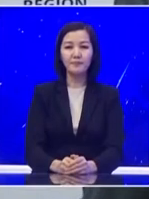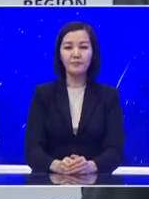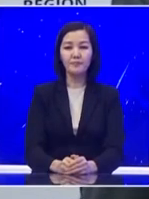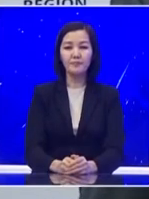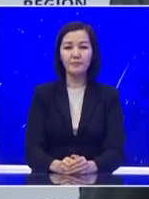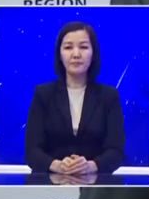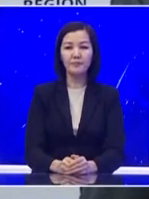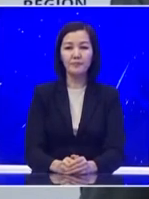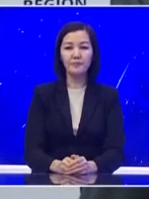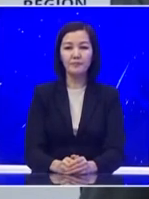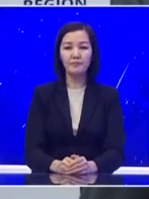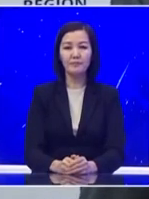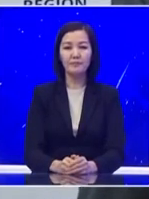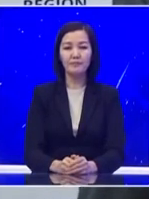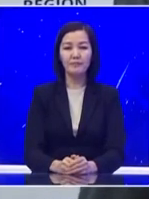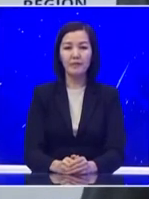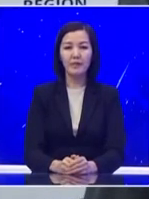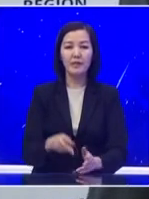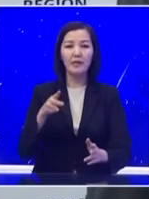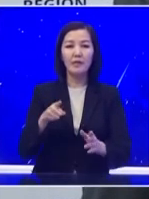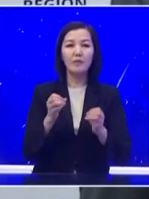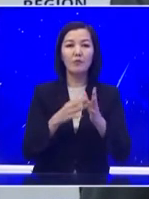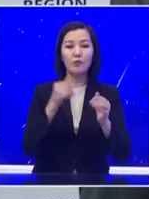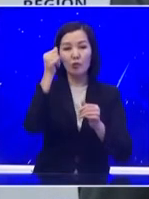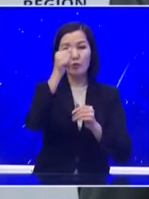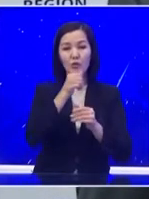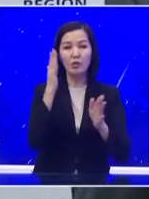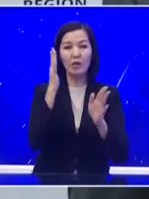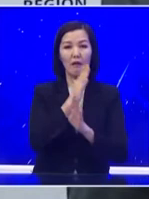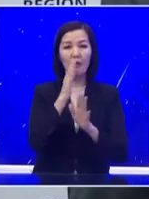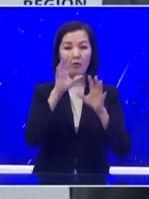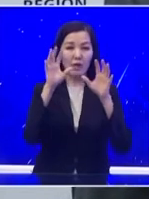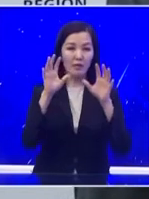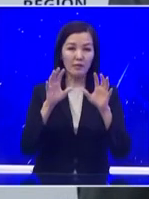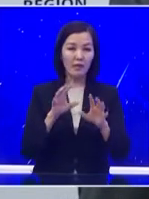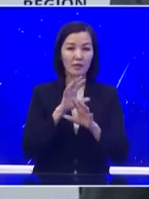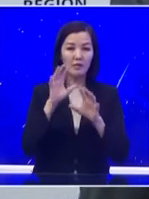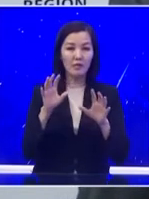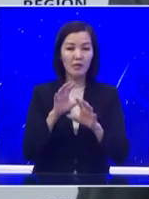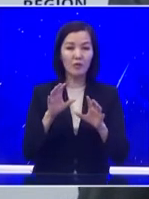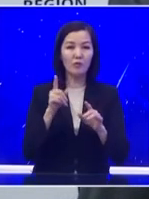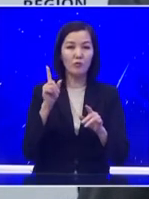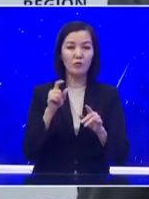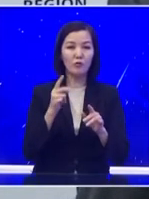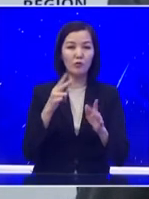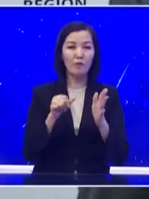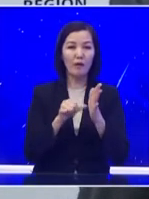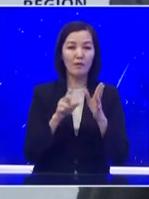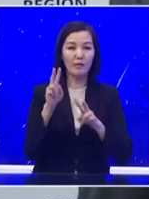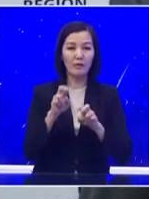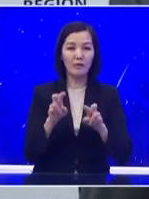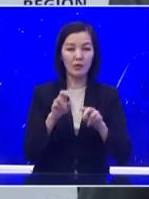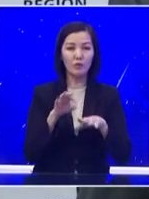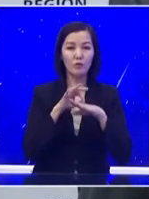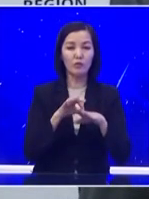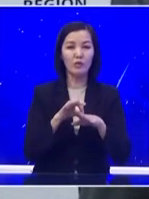Нарушение экологического законодательства. 2019 жылы экологиялық заңнаманың сақталуы бойынша 126 тексеру жүргізілді.